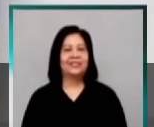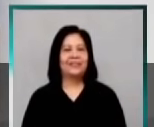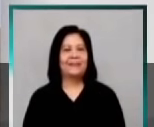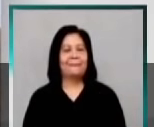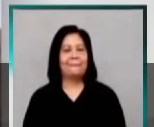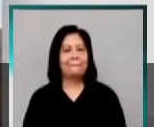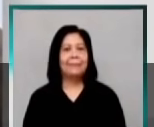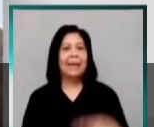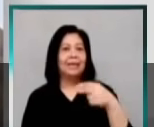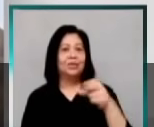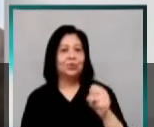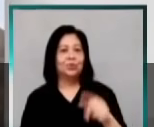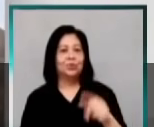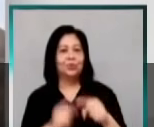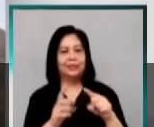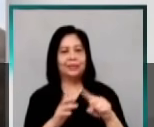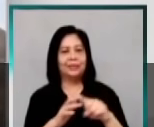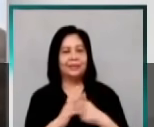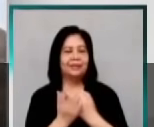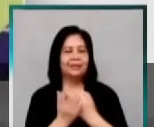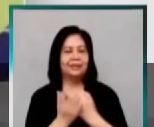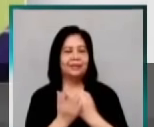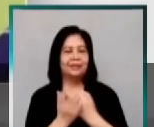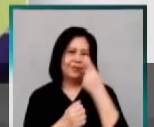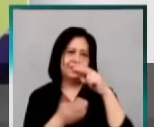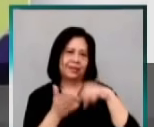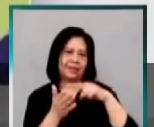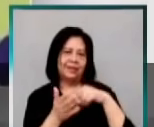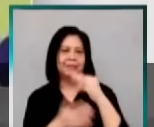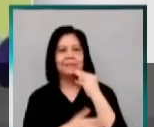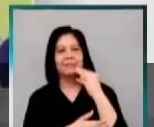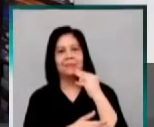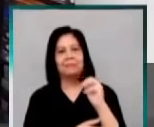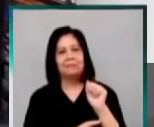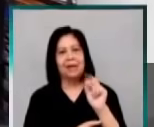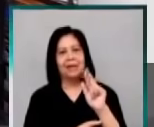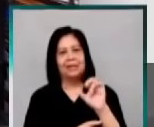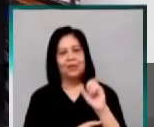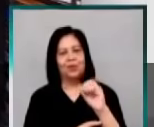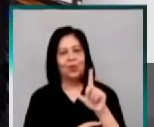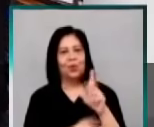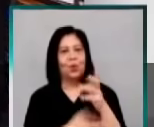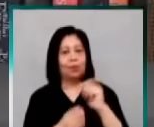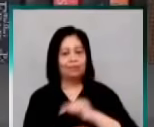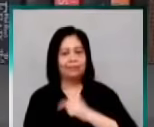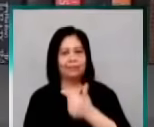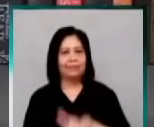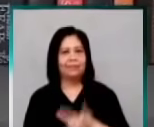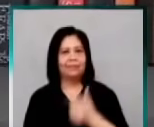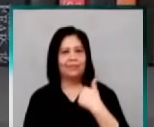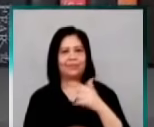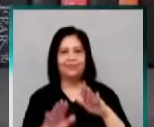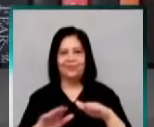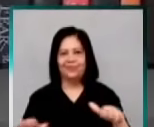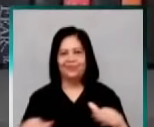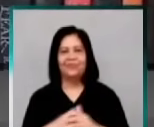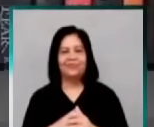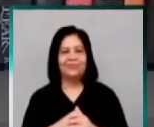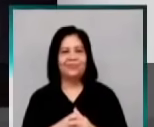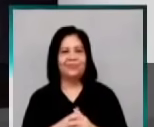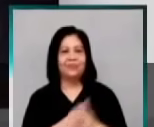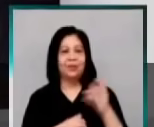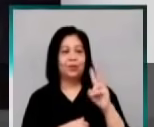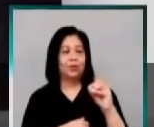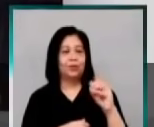daw nang magsimula ang love for reading ni Marisol na nais niyang ipasa sa kanyang mga anak. Taong 2014 nung